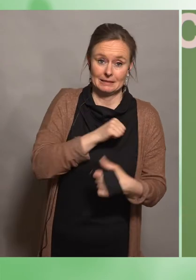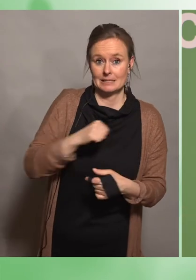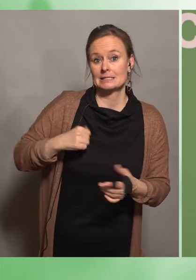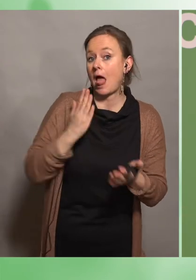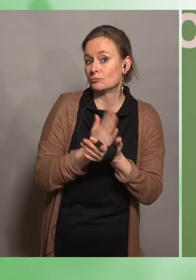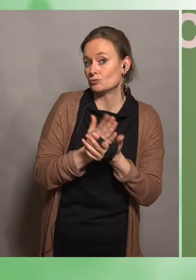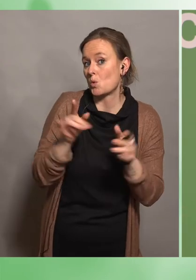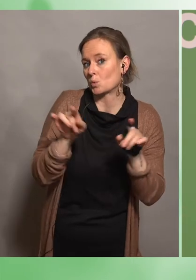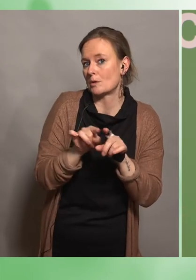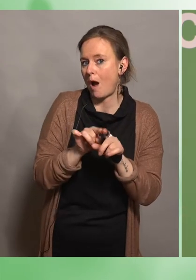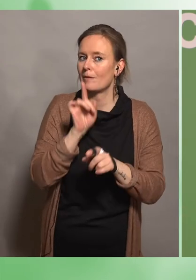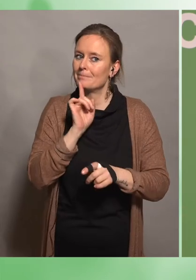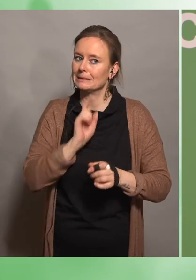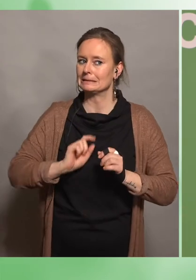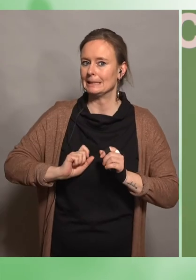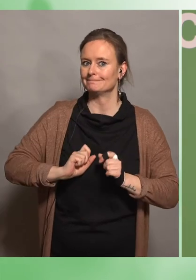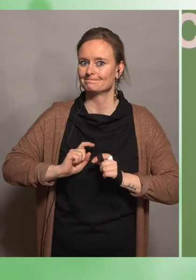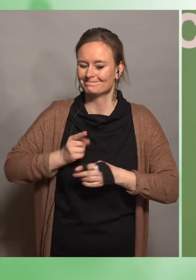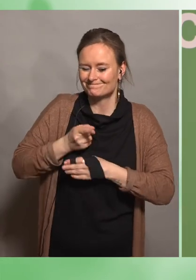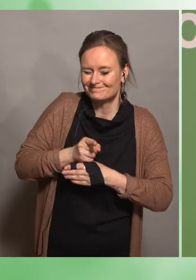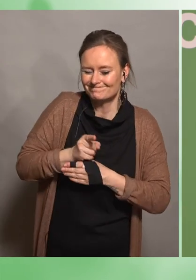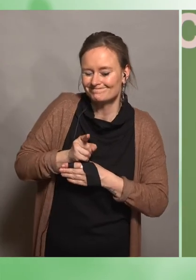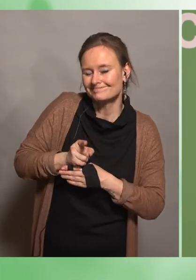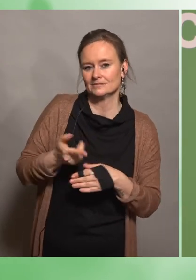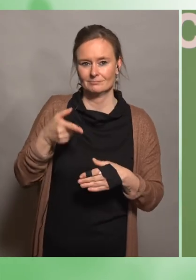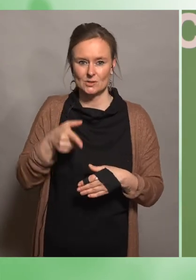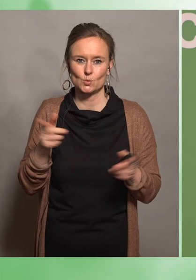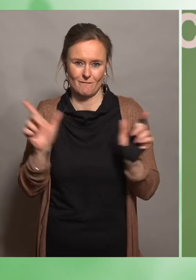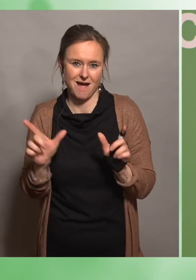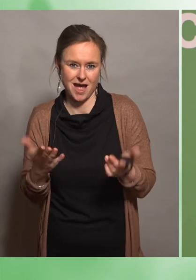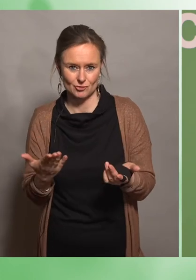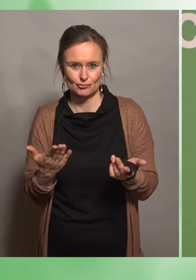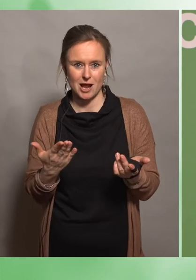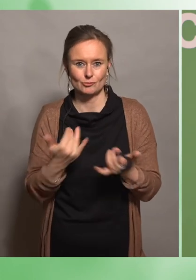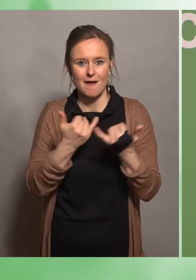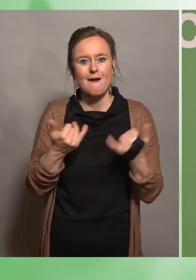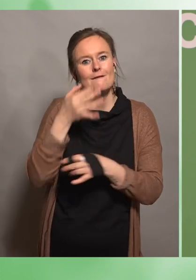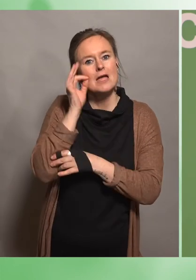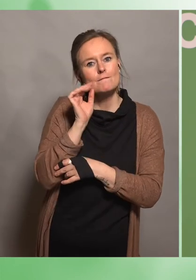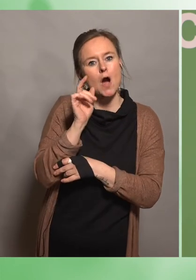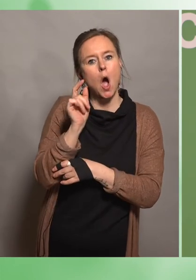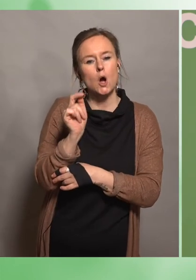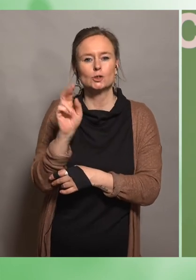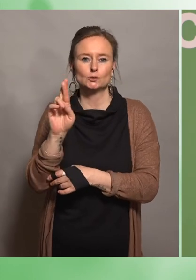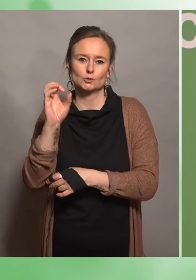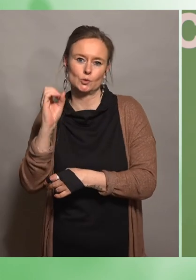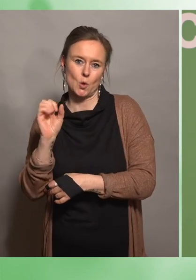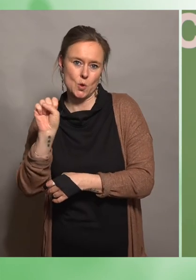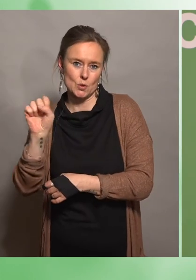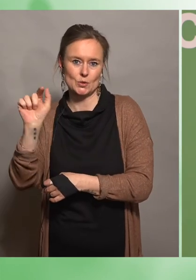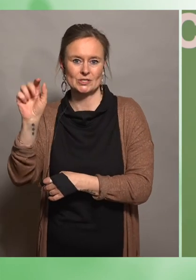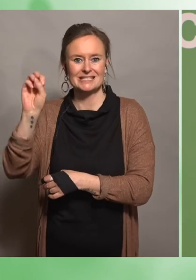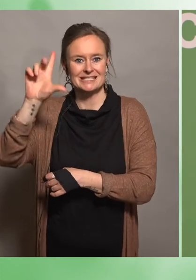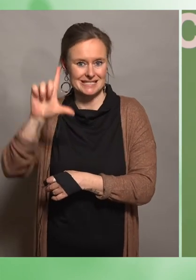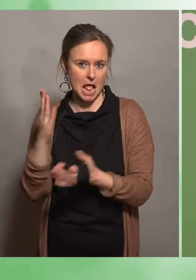einer Veranstaltung. Es gibt natürlich, wie sie auch die Frau Tröstl schon gesagt hat, sowas wie